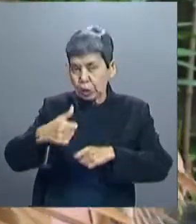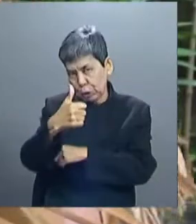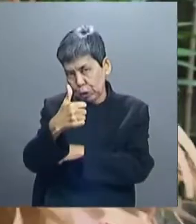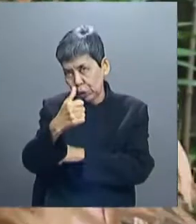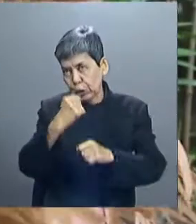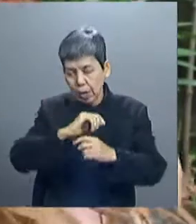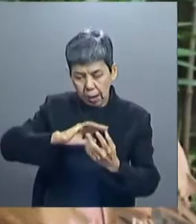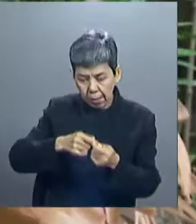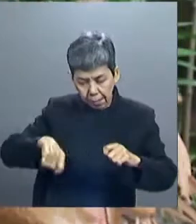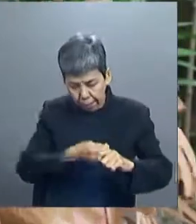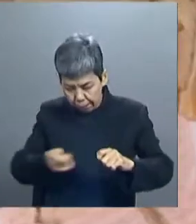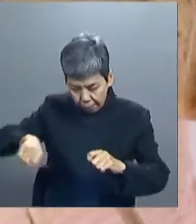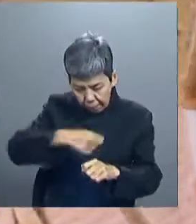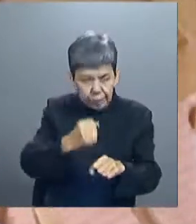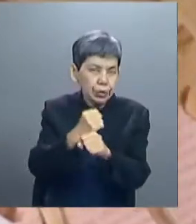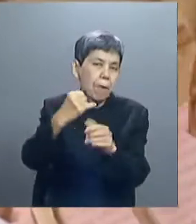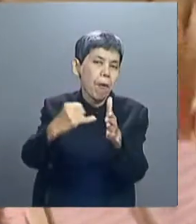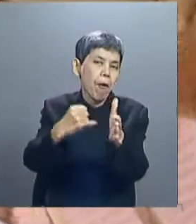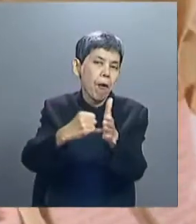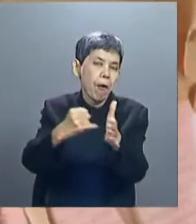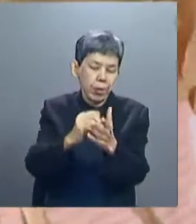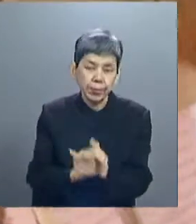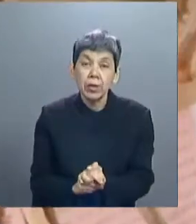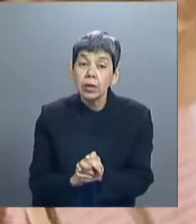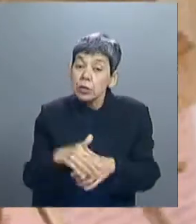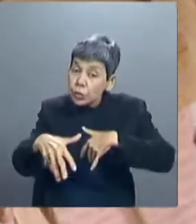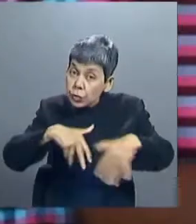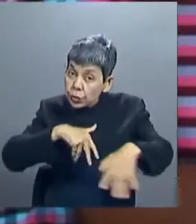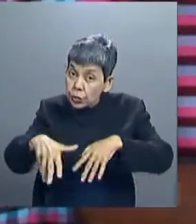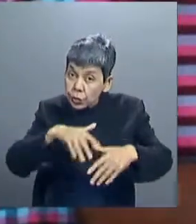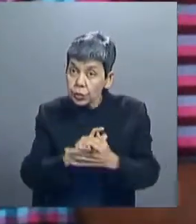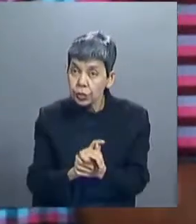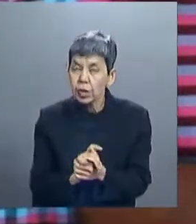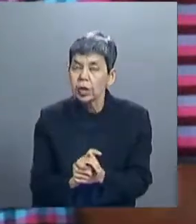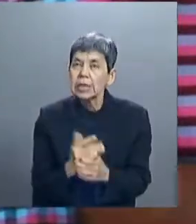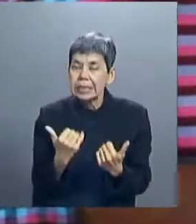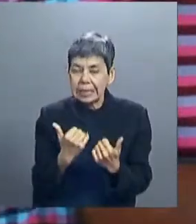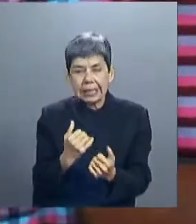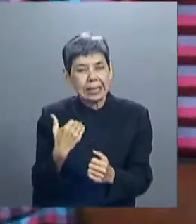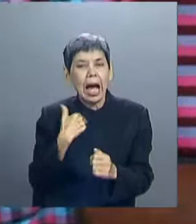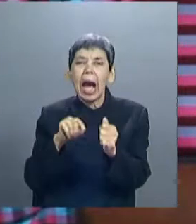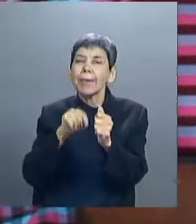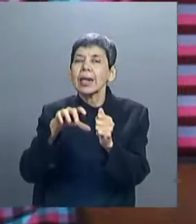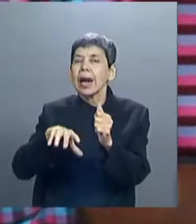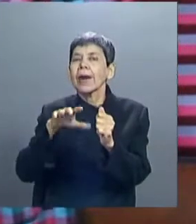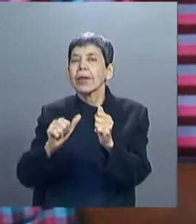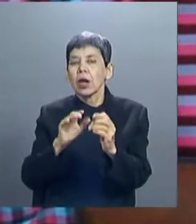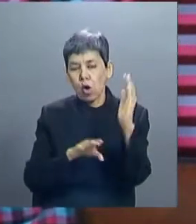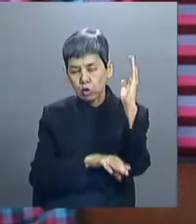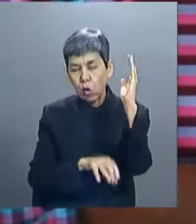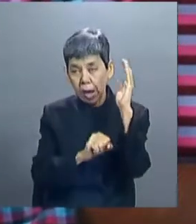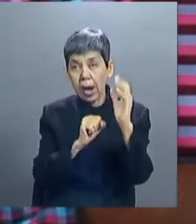ให้ง่ายและสะดวกต่อการจักสานโดยชาวบ้านชุมชนเคหะตำบลเขารูปช้างอำเภอเมืองจังหวัดสงขล